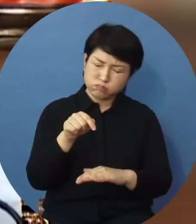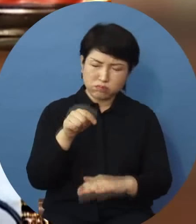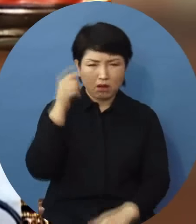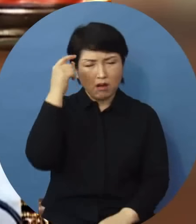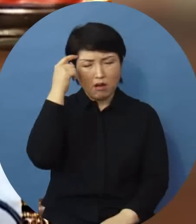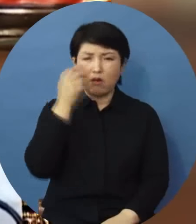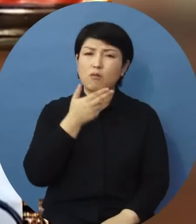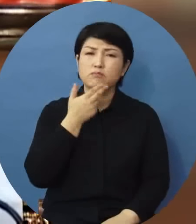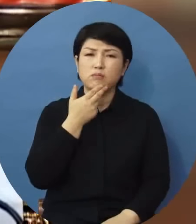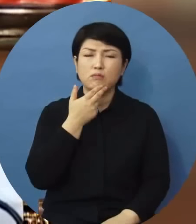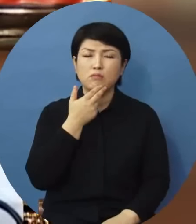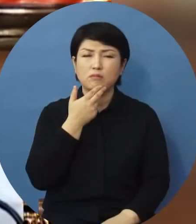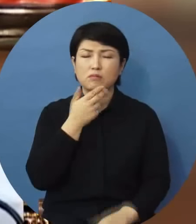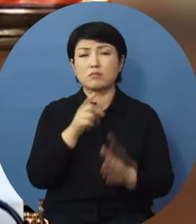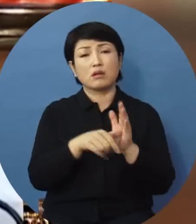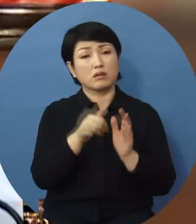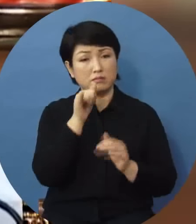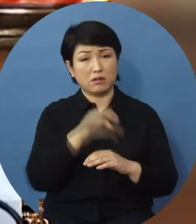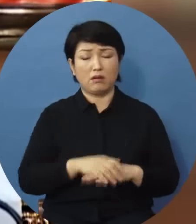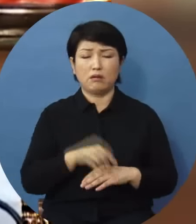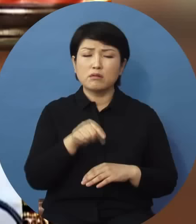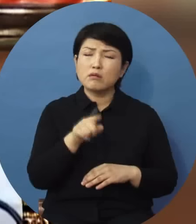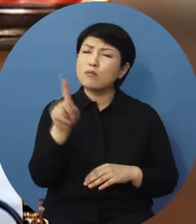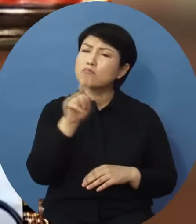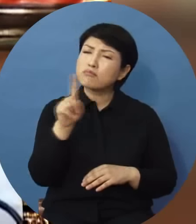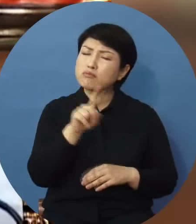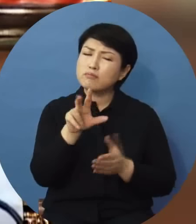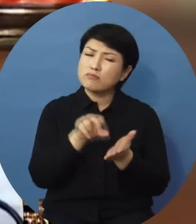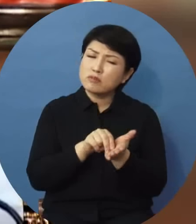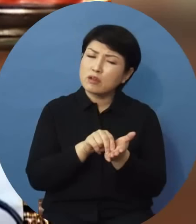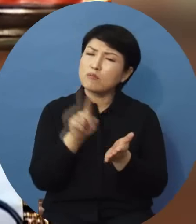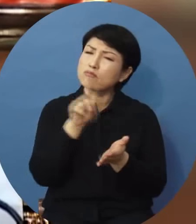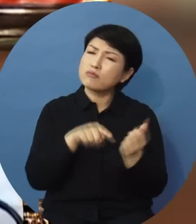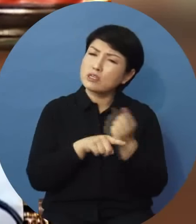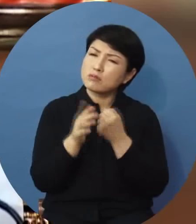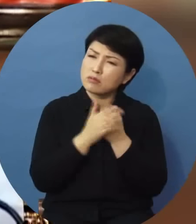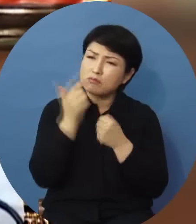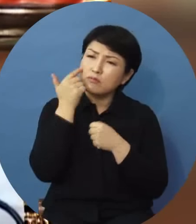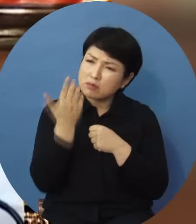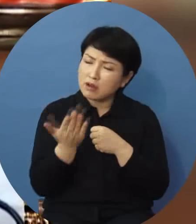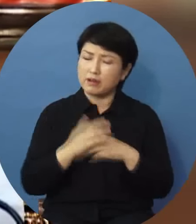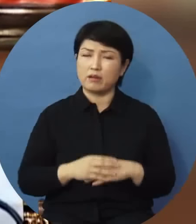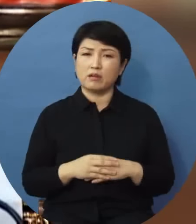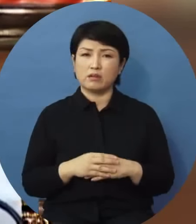염두에 떠오르지 않는 적이 있습니다. 이것은 대관절 어떤 이유일까요?